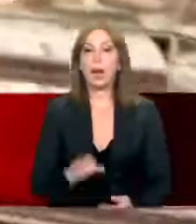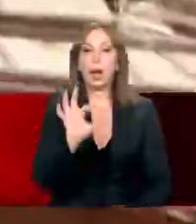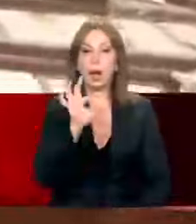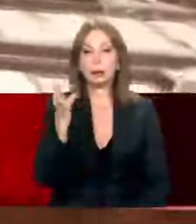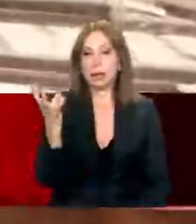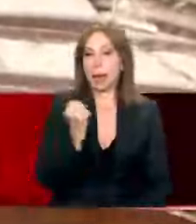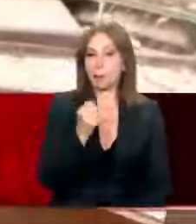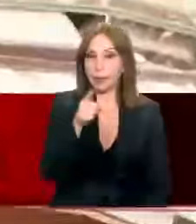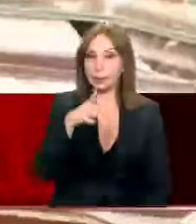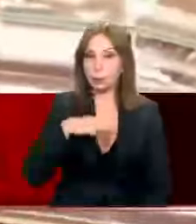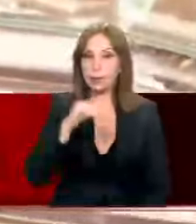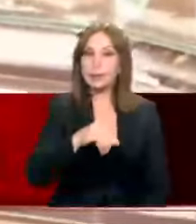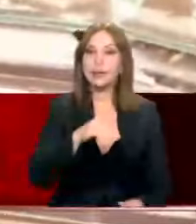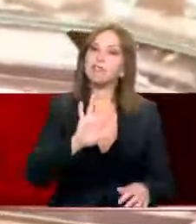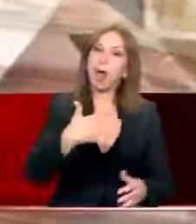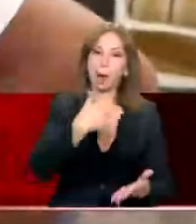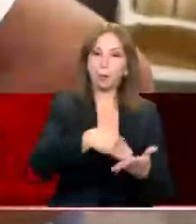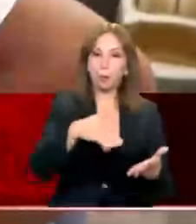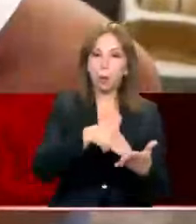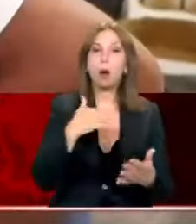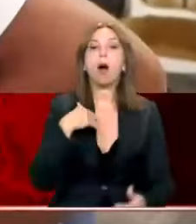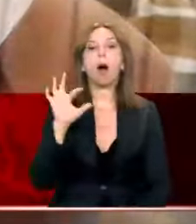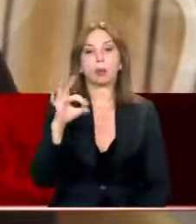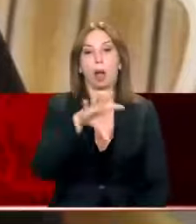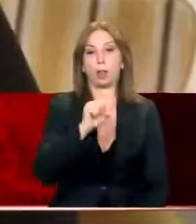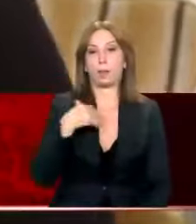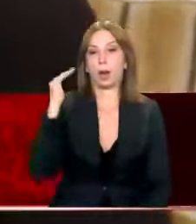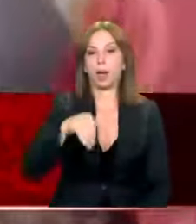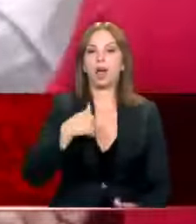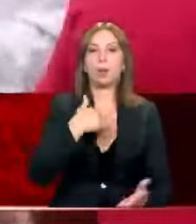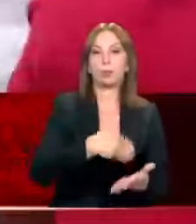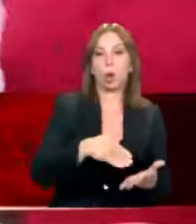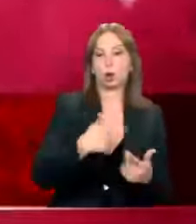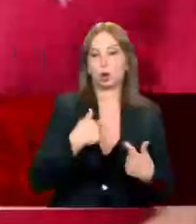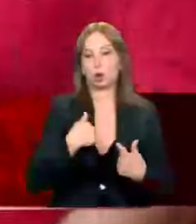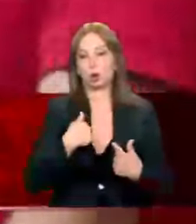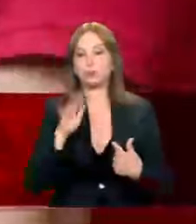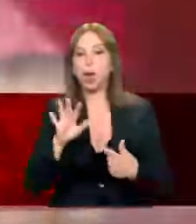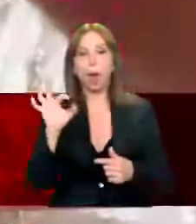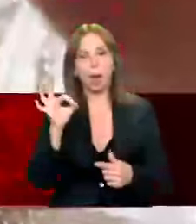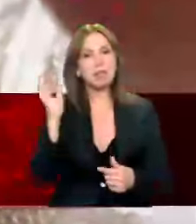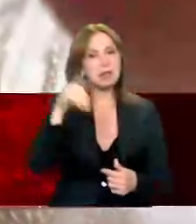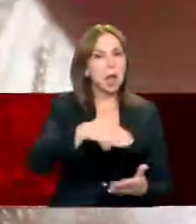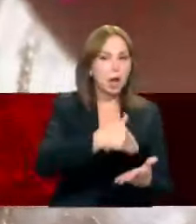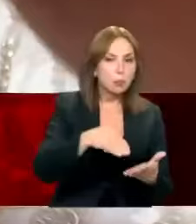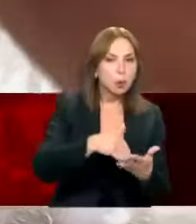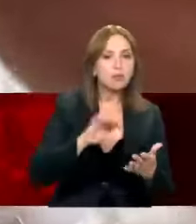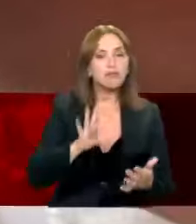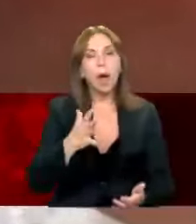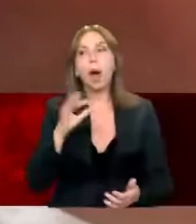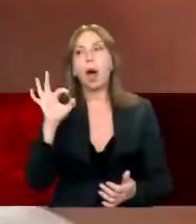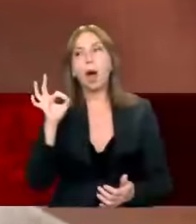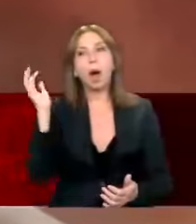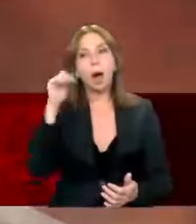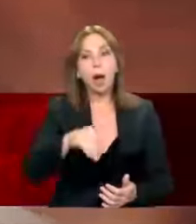Altın almaya mı geldiniz, satmaya mı geldiniz? Almaya geldik. Almaya geldik abi. Bozdurmaya geldi. Altın bozdurmaya gelen de vardı. Ancak satın almaya gelen